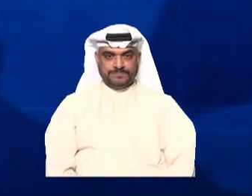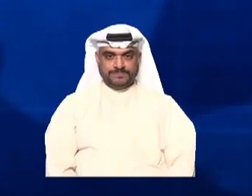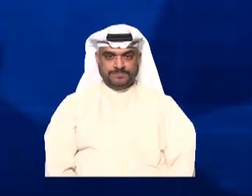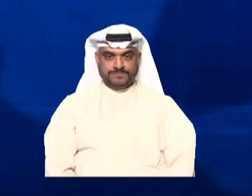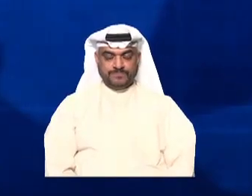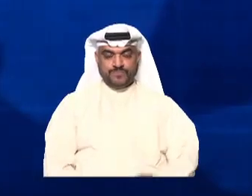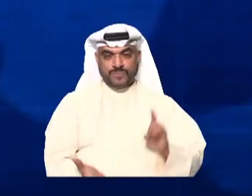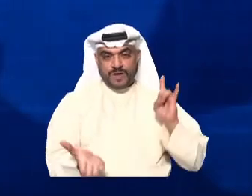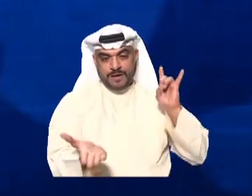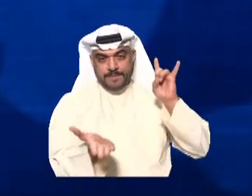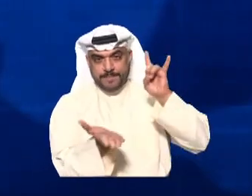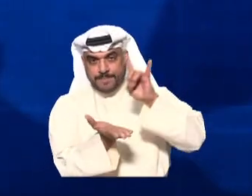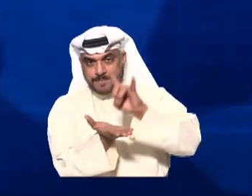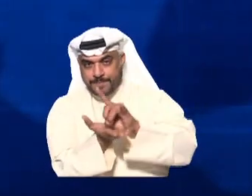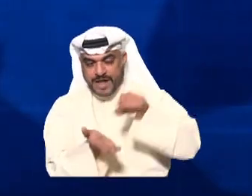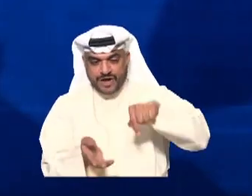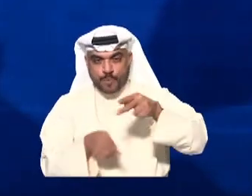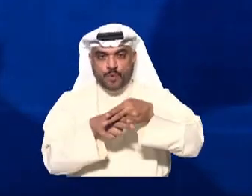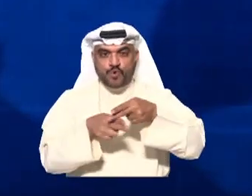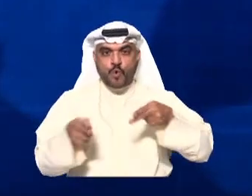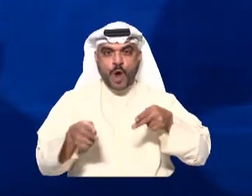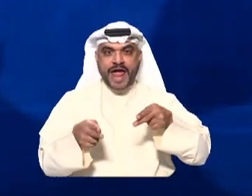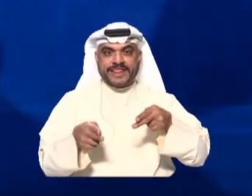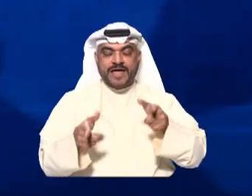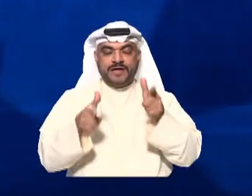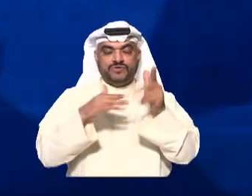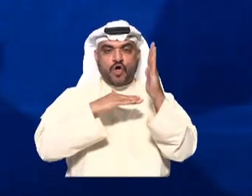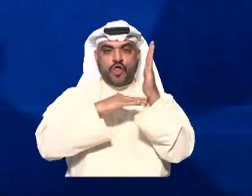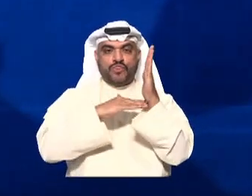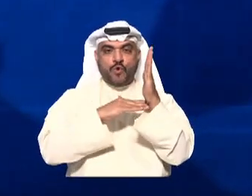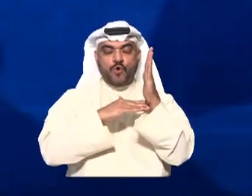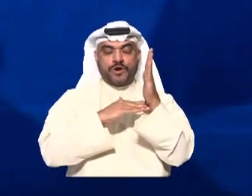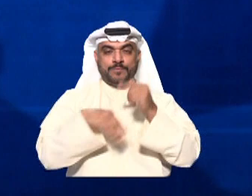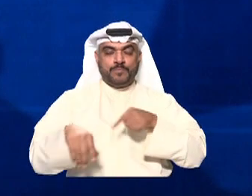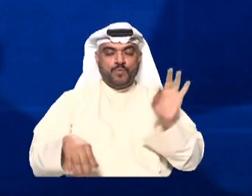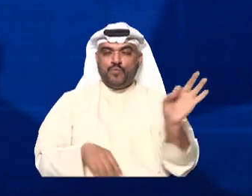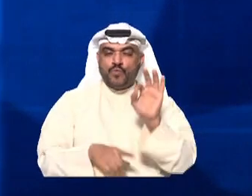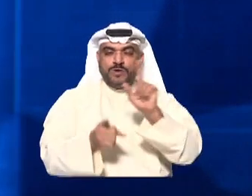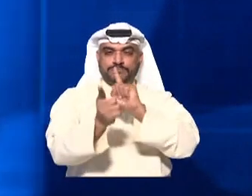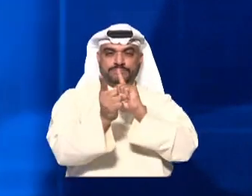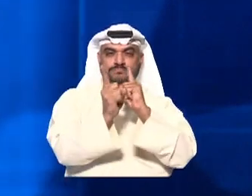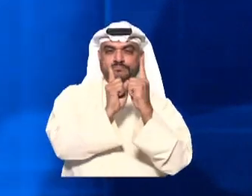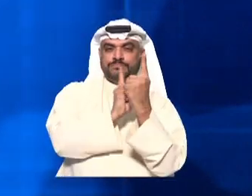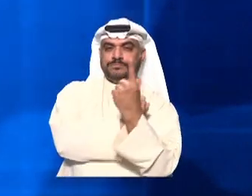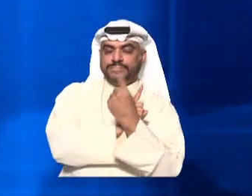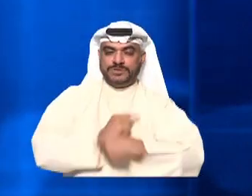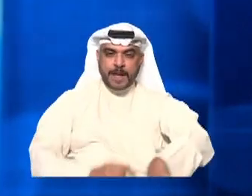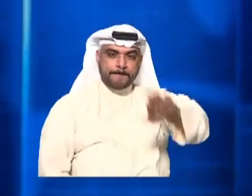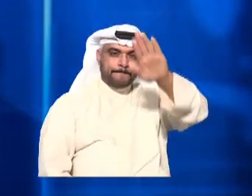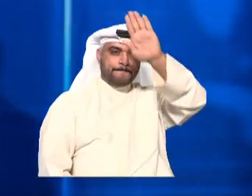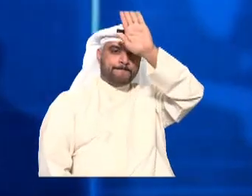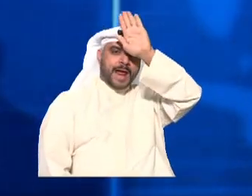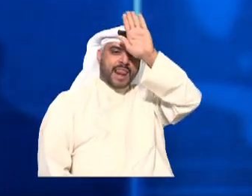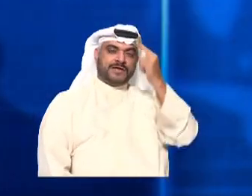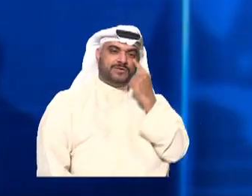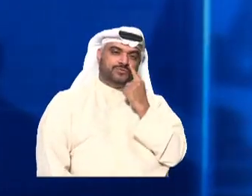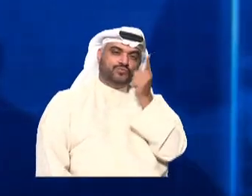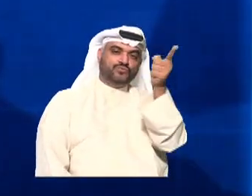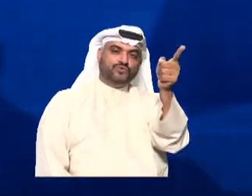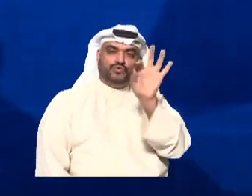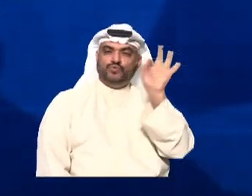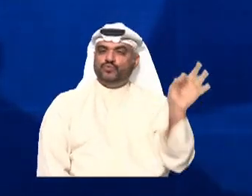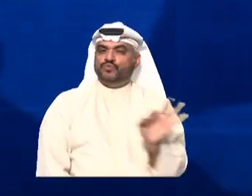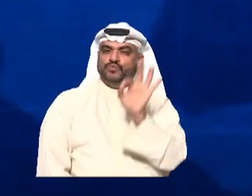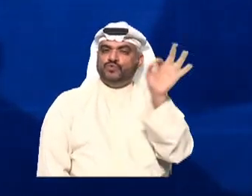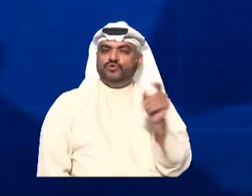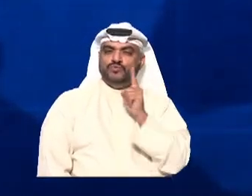وصل إلى البلاد ظهر اليوم ممثل جلالة الملك جيغمي كيزار نامجيل وانغتوك ملك